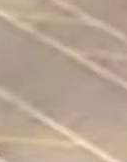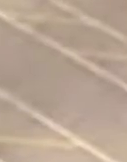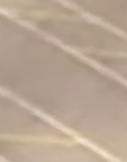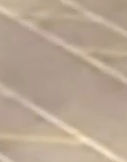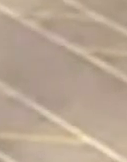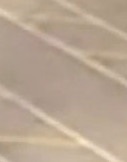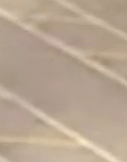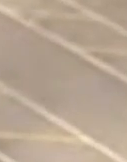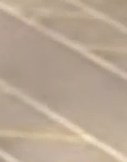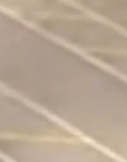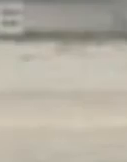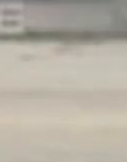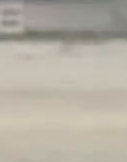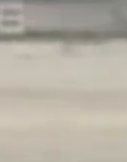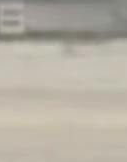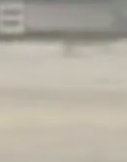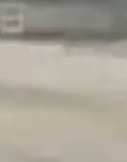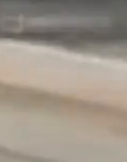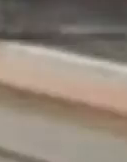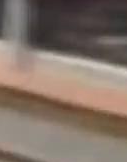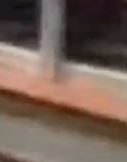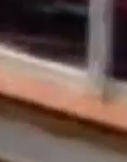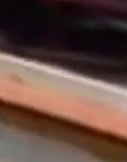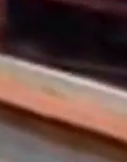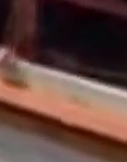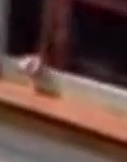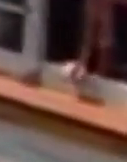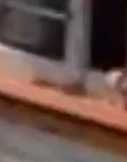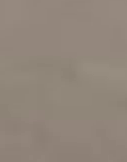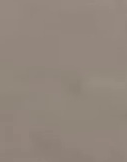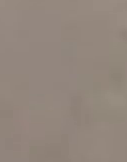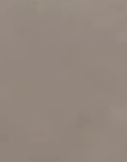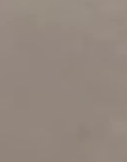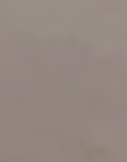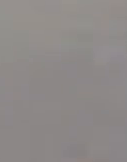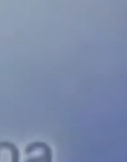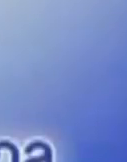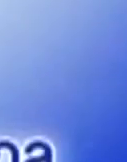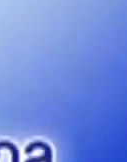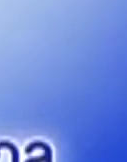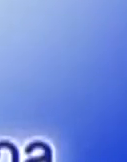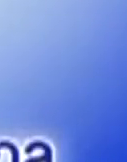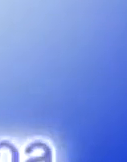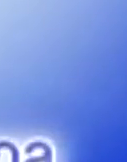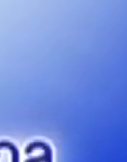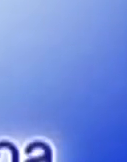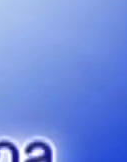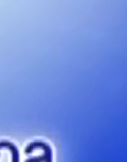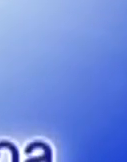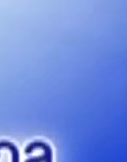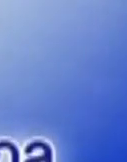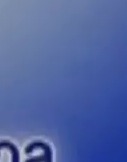สนับสนุนรายการโดยการท่าเรือแห่งประเทศไทยเสริมสร้างเศรษฐกิจไทยใส่ใจสังคมส่งเสริมอาชีพค